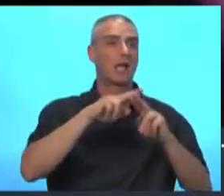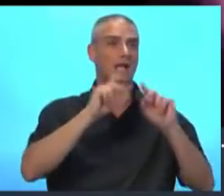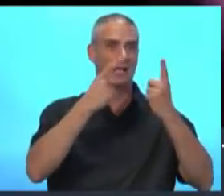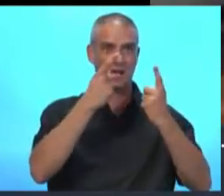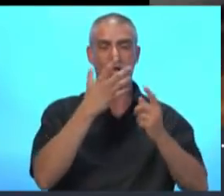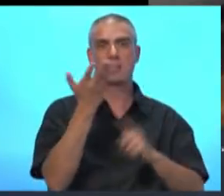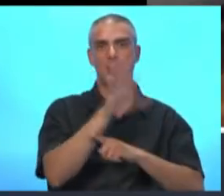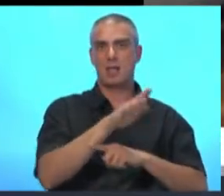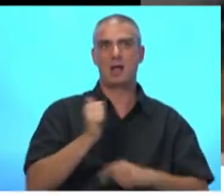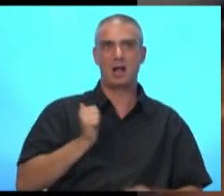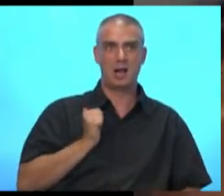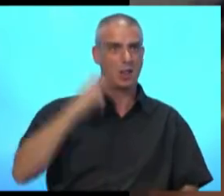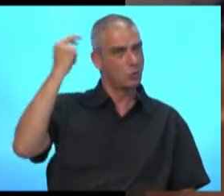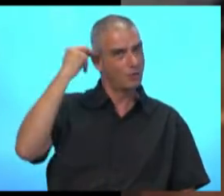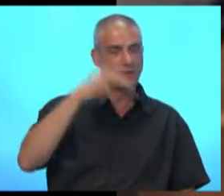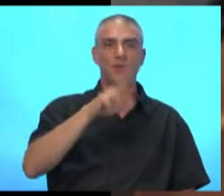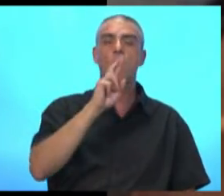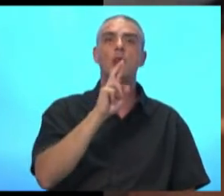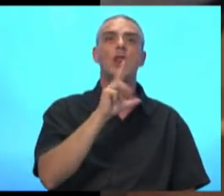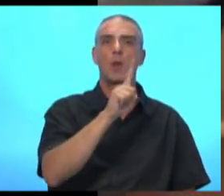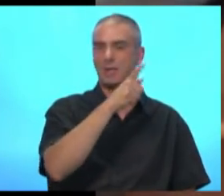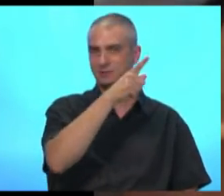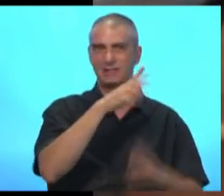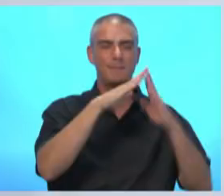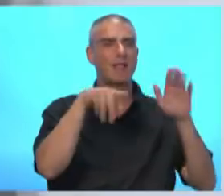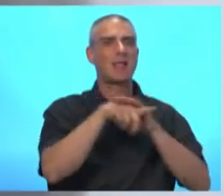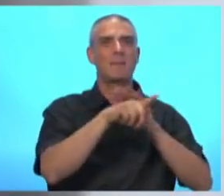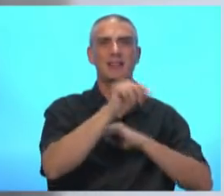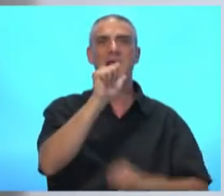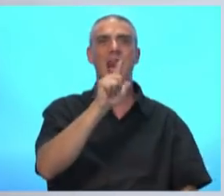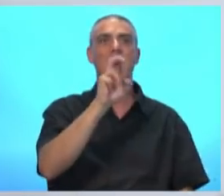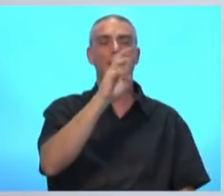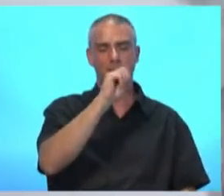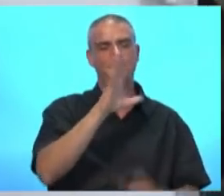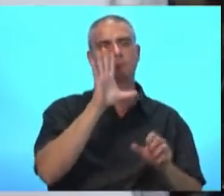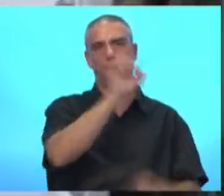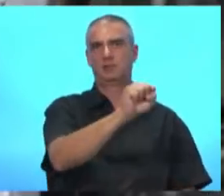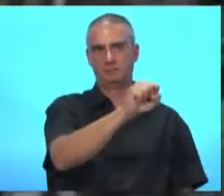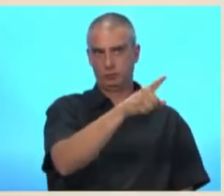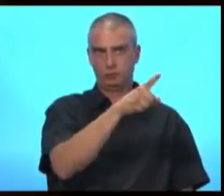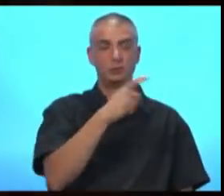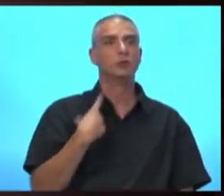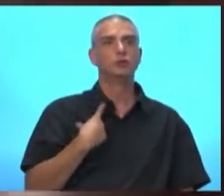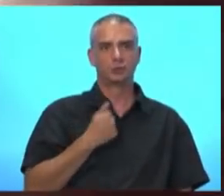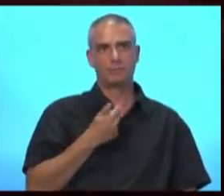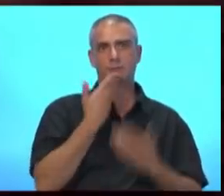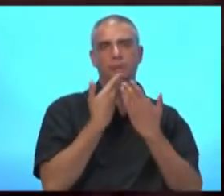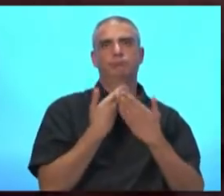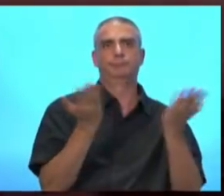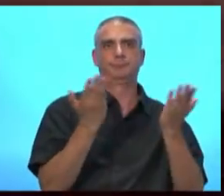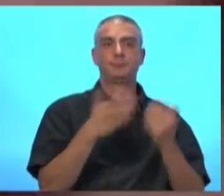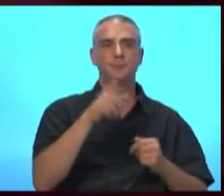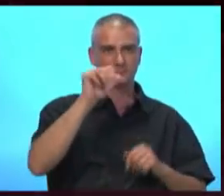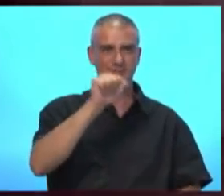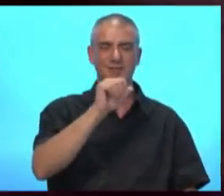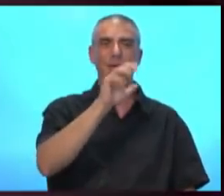נהרג לוחם דובדבן רונן לוברסקי במחנה הפליטים אל אמרי, המעגל נסגר. השב"כ התיר היום לפרסום שאיסלאם אבו